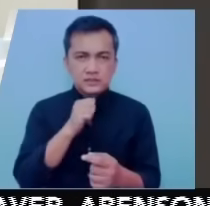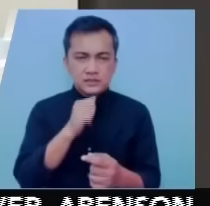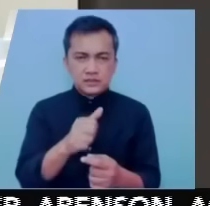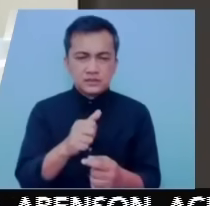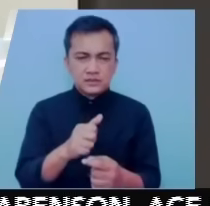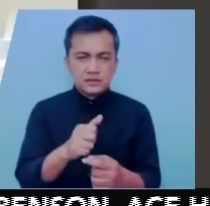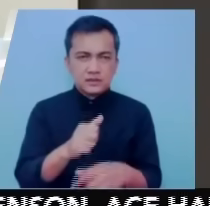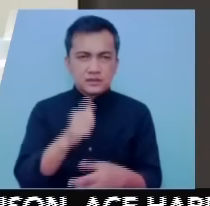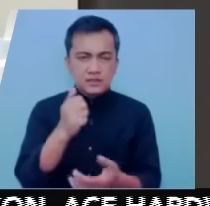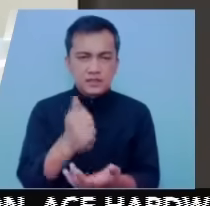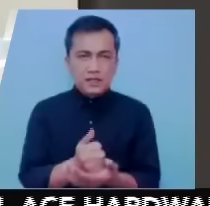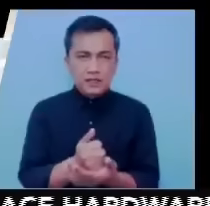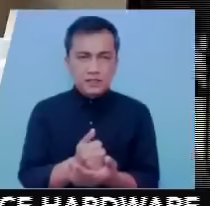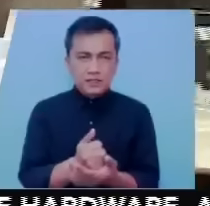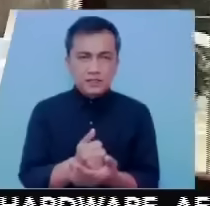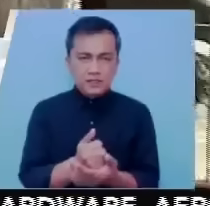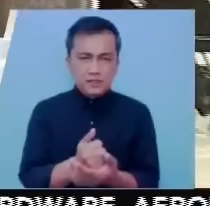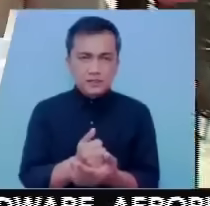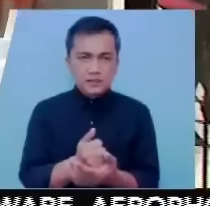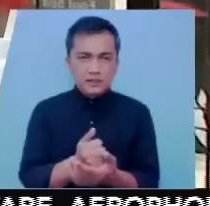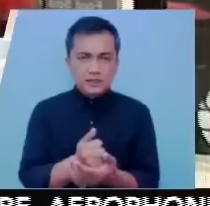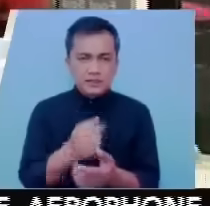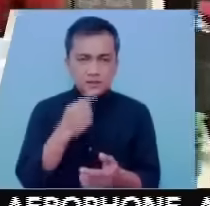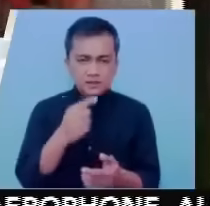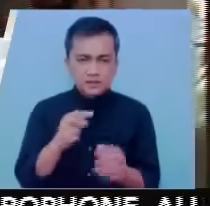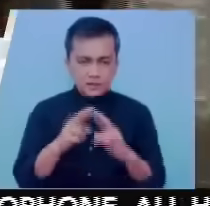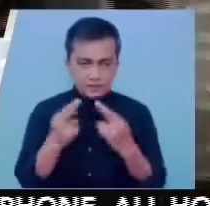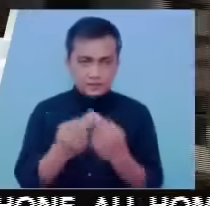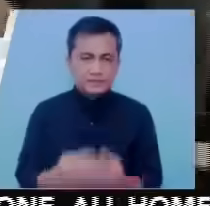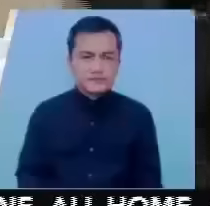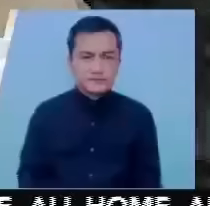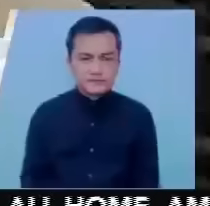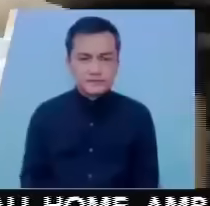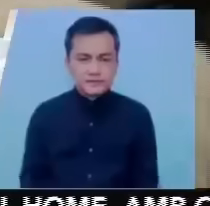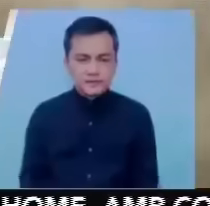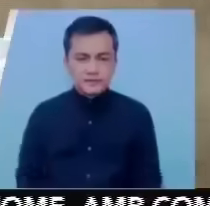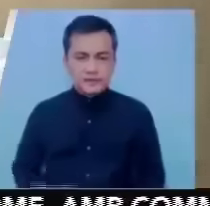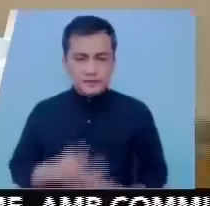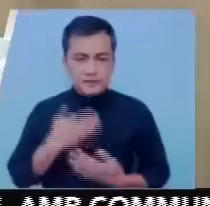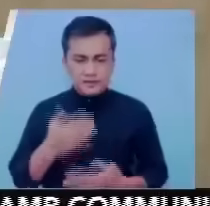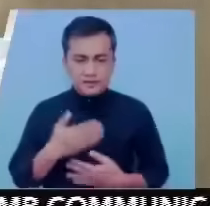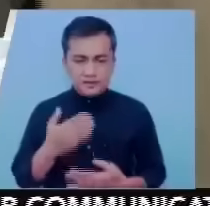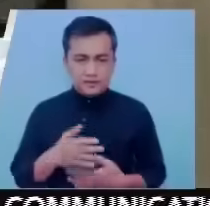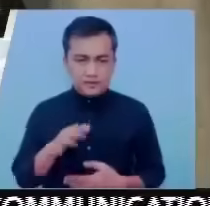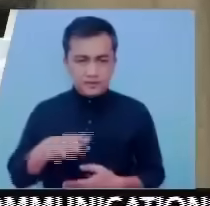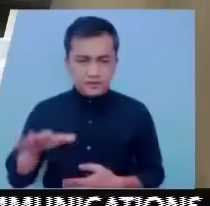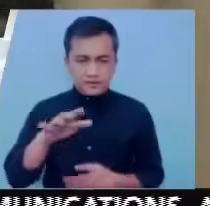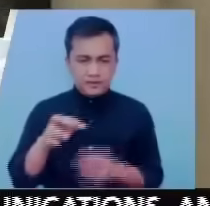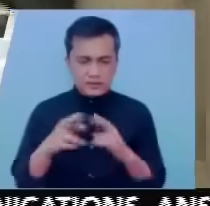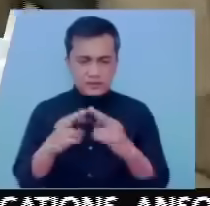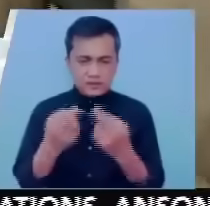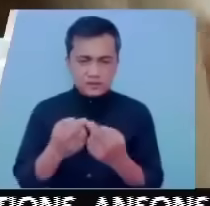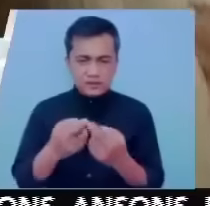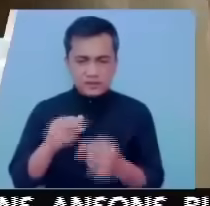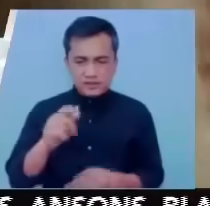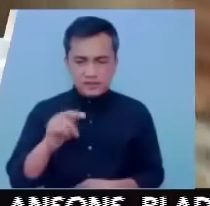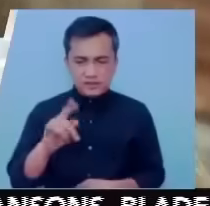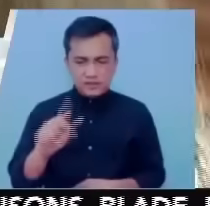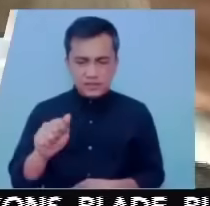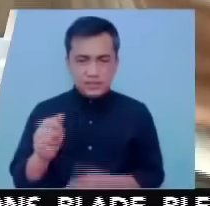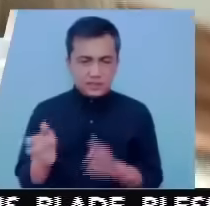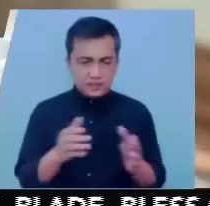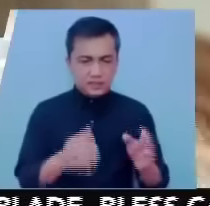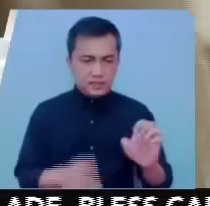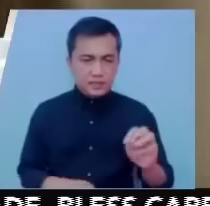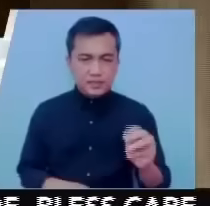affirm the relationship ikinatuwa ito ng magkarelasyon na sina Angela at Emmanuel malaking